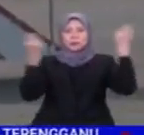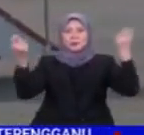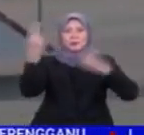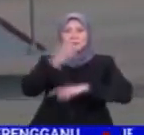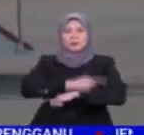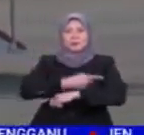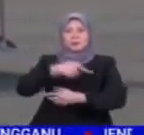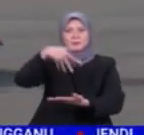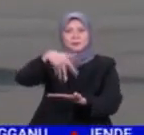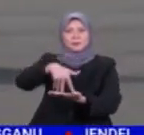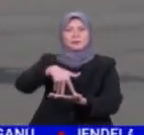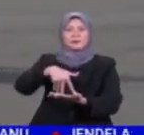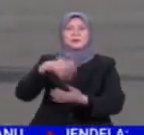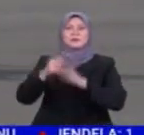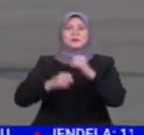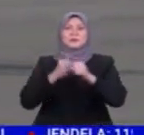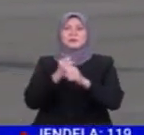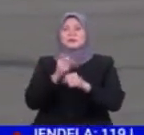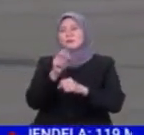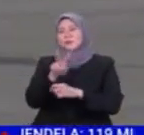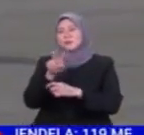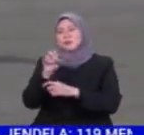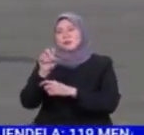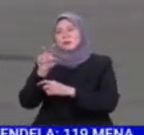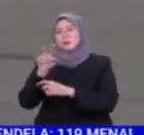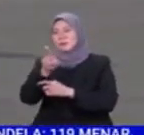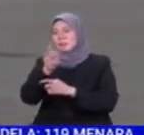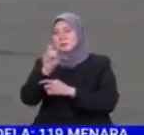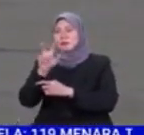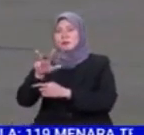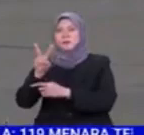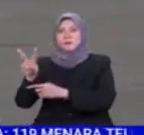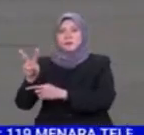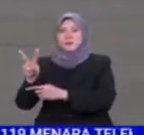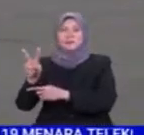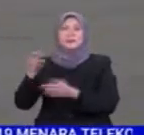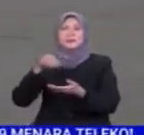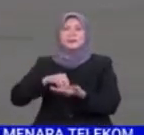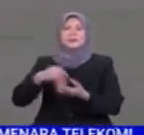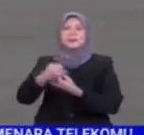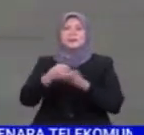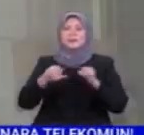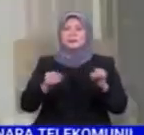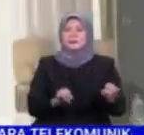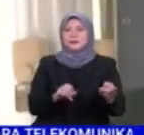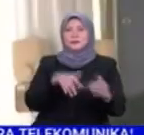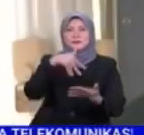Penjara ke-232 di Ibu Pejabat Jabatan Penjara.